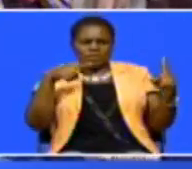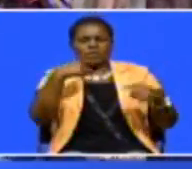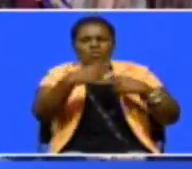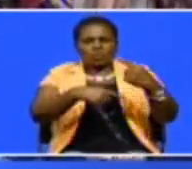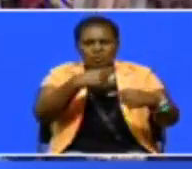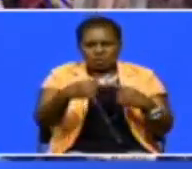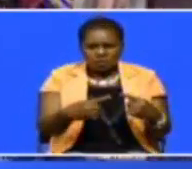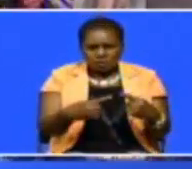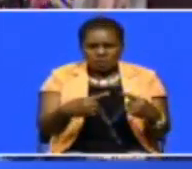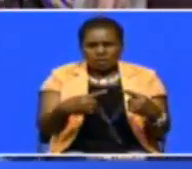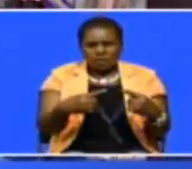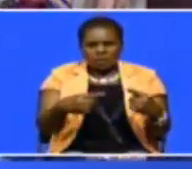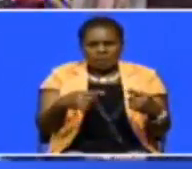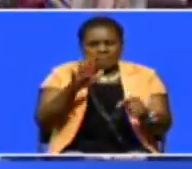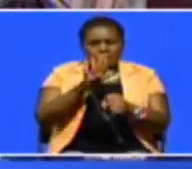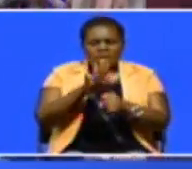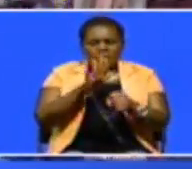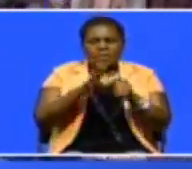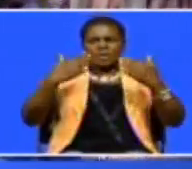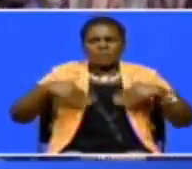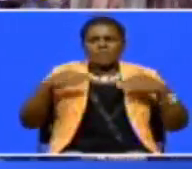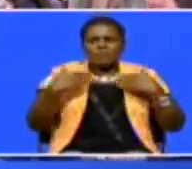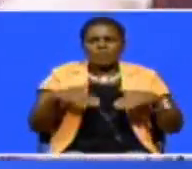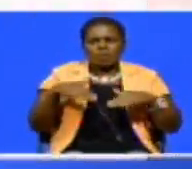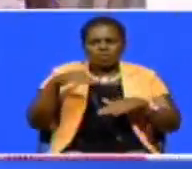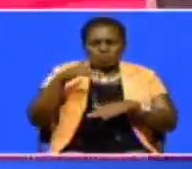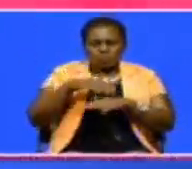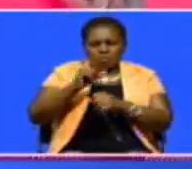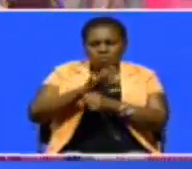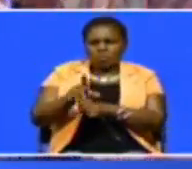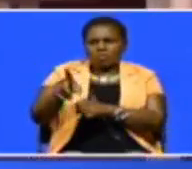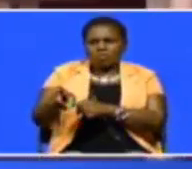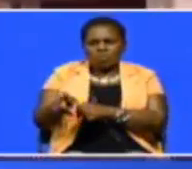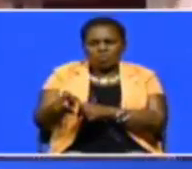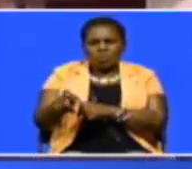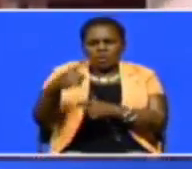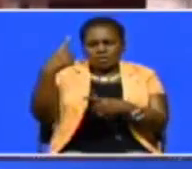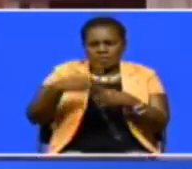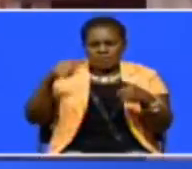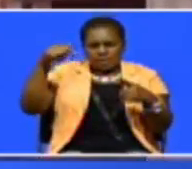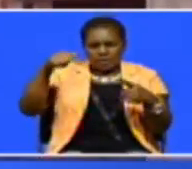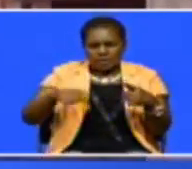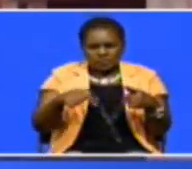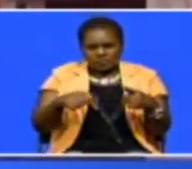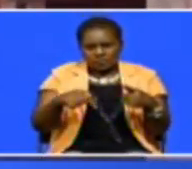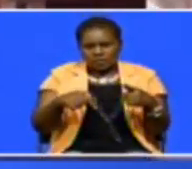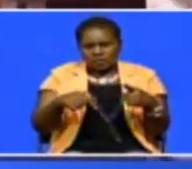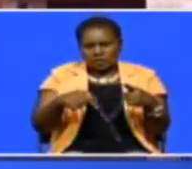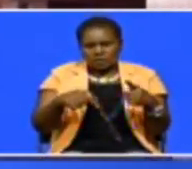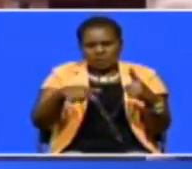iliendelea minighairi ya idadi kubwa ya watu walioambukizwa na virusi vya korona. Mwaka huu tumelita mbuzi